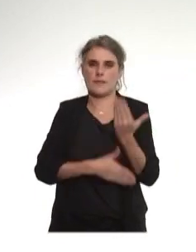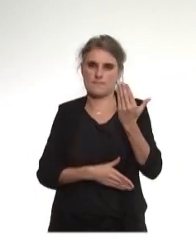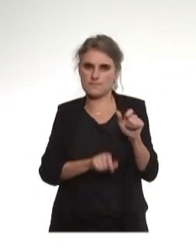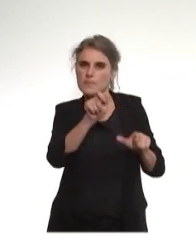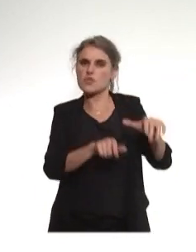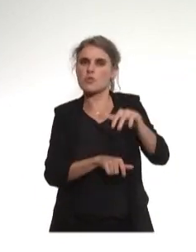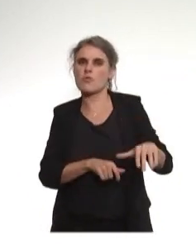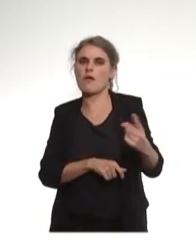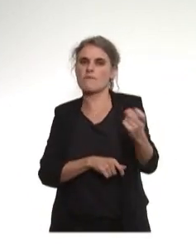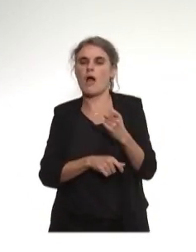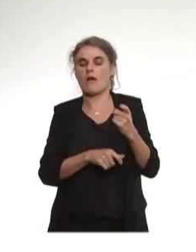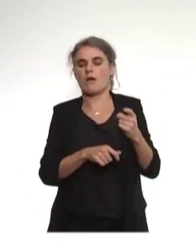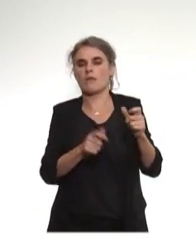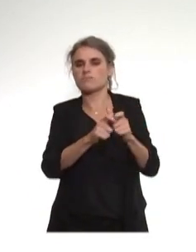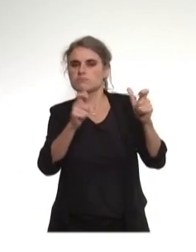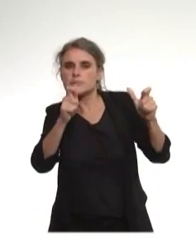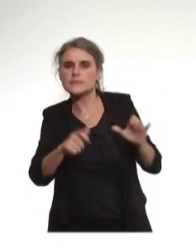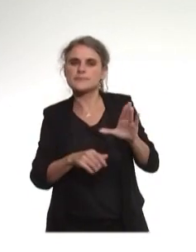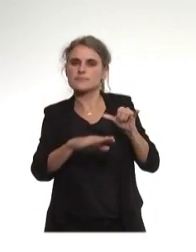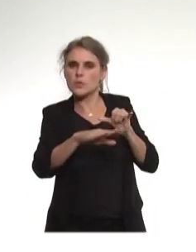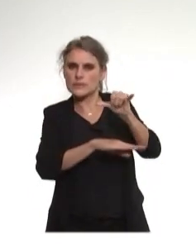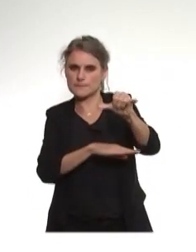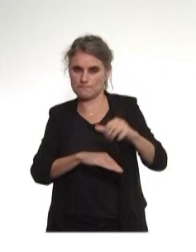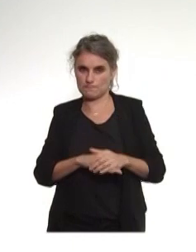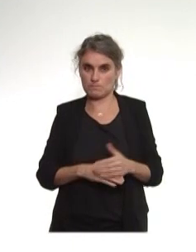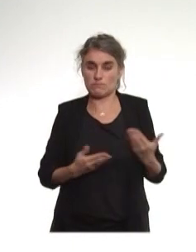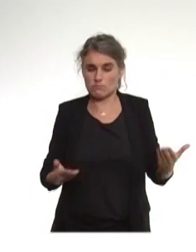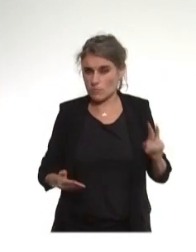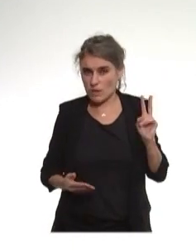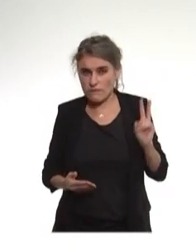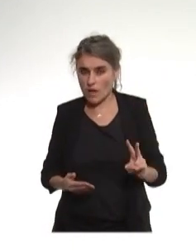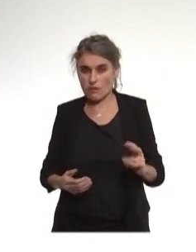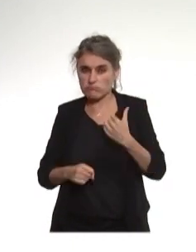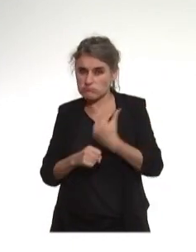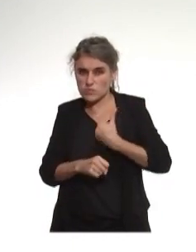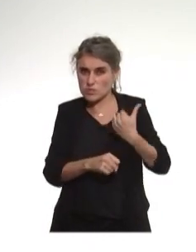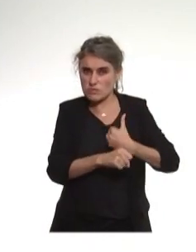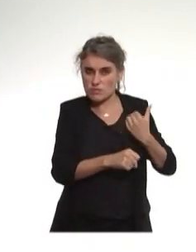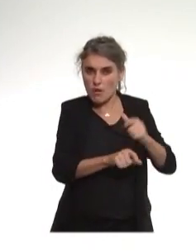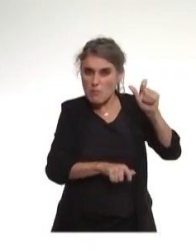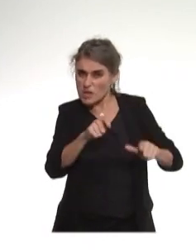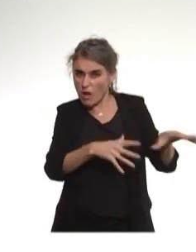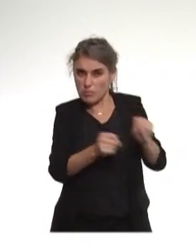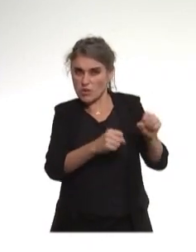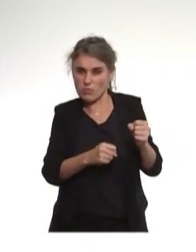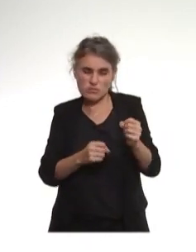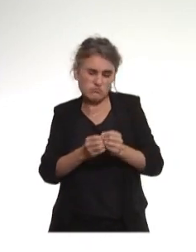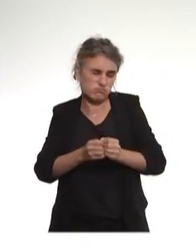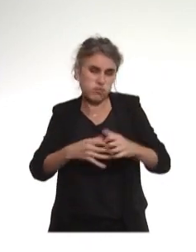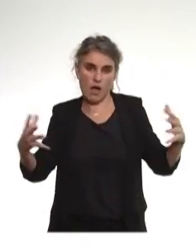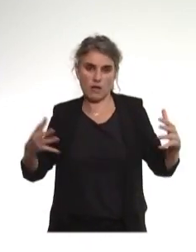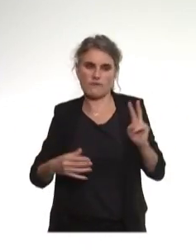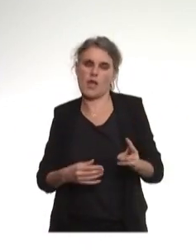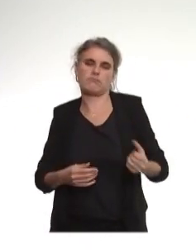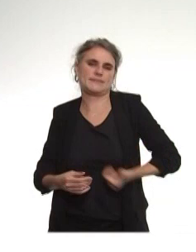du secteur de l'aéronautique qui est un secteur qui embauche des centaines de milliers de personnes et qui est très touché par la